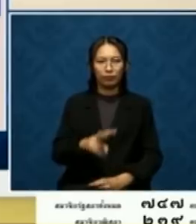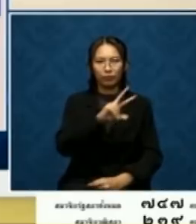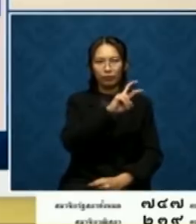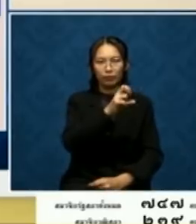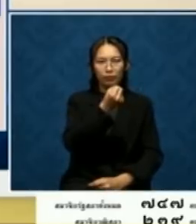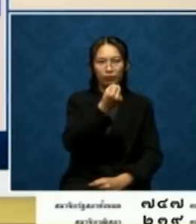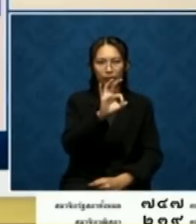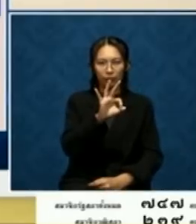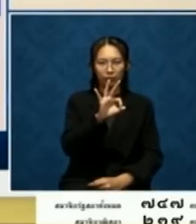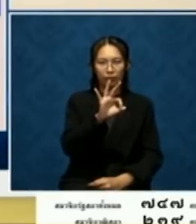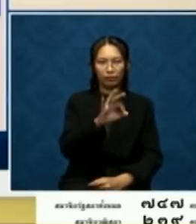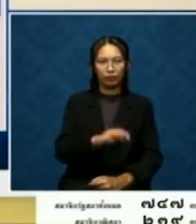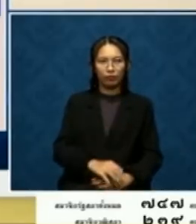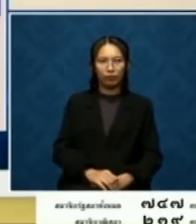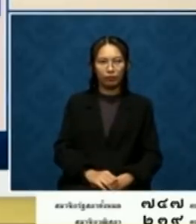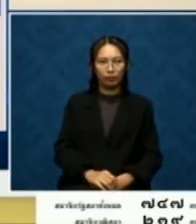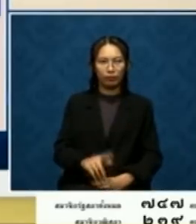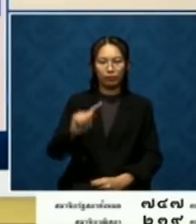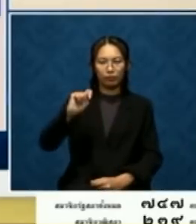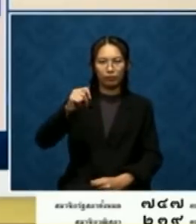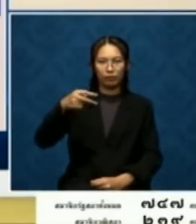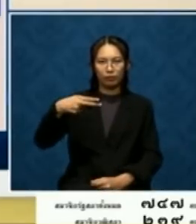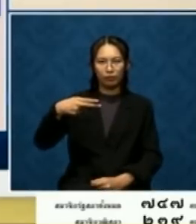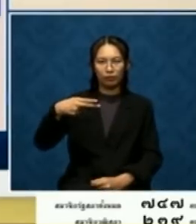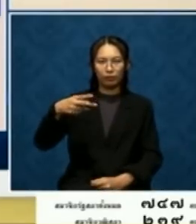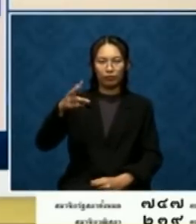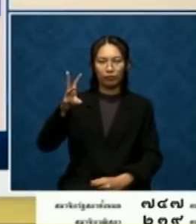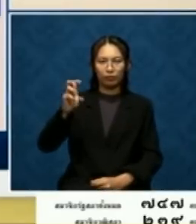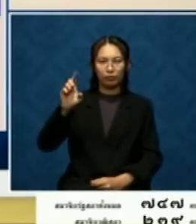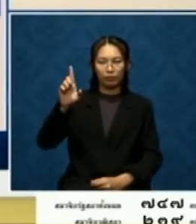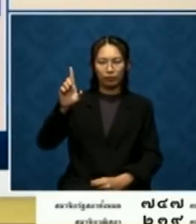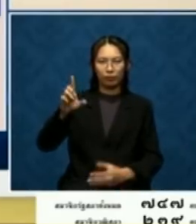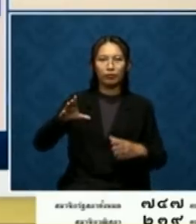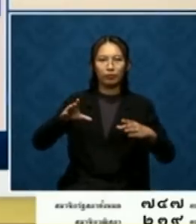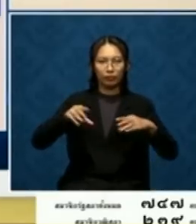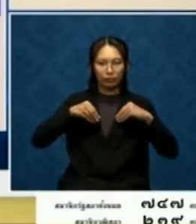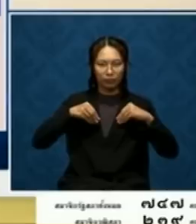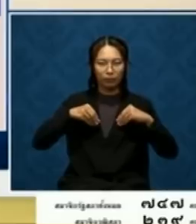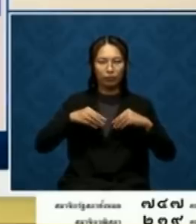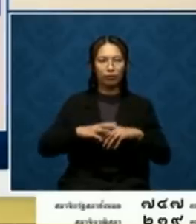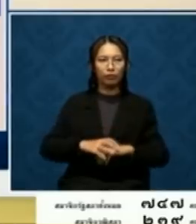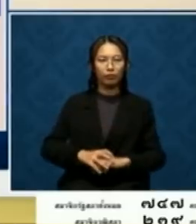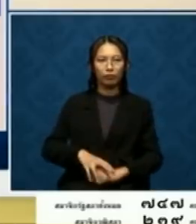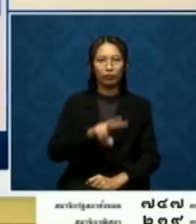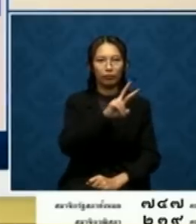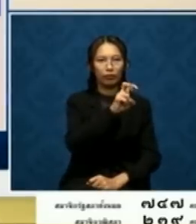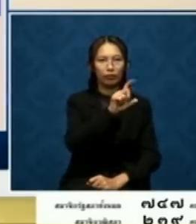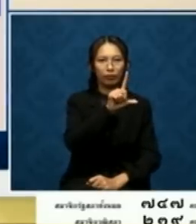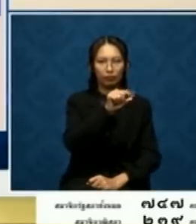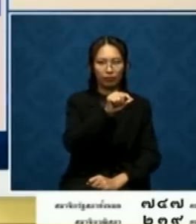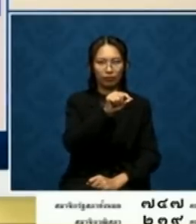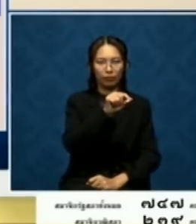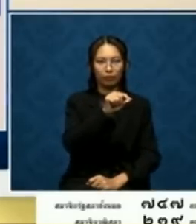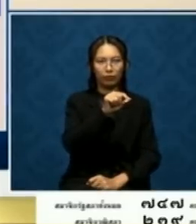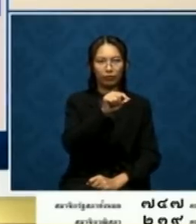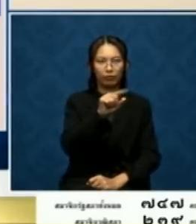ตั้งรัฐบาลเพราะครั้งที่แล้วมันเทคนิคหาเสียง คร ับอันนี้ยิ่งแล้วใหญ่เลยยิ่งแล้วใหญ่เลยแล้ววันนั้นถ้ารอบนี้ครั้ง